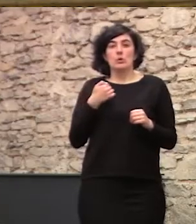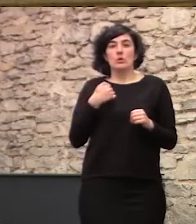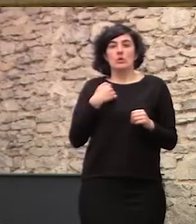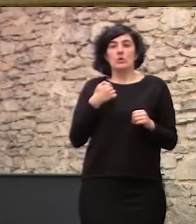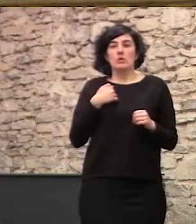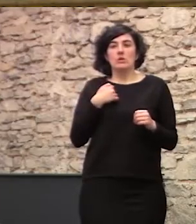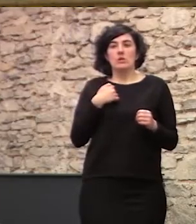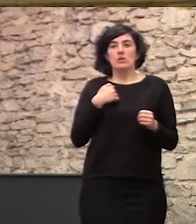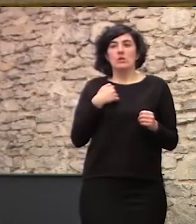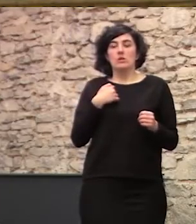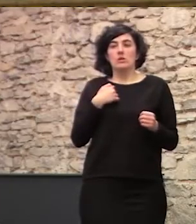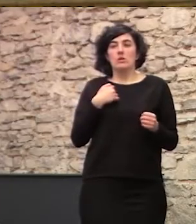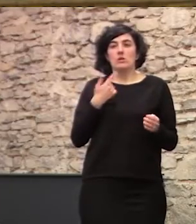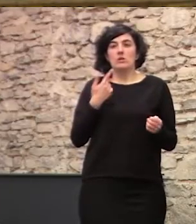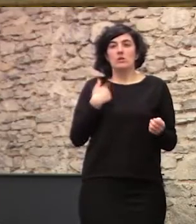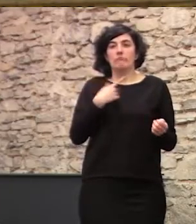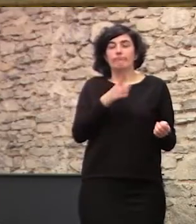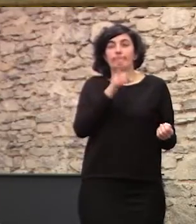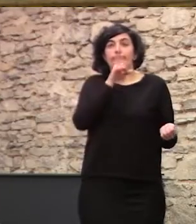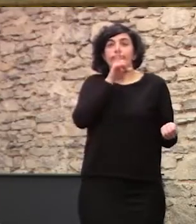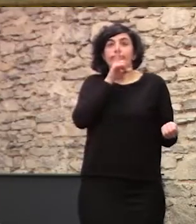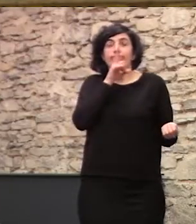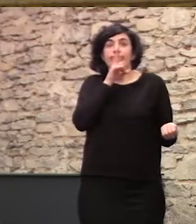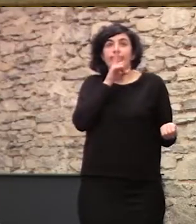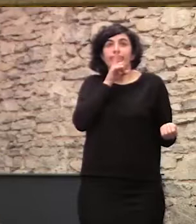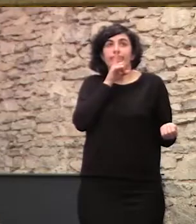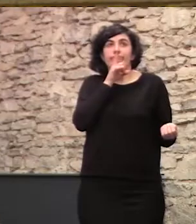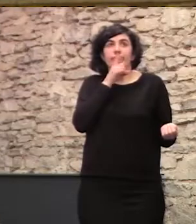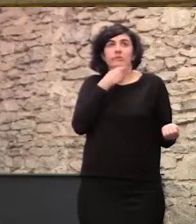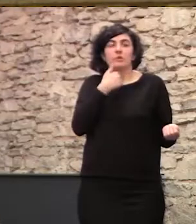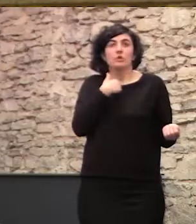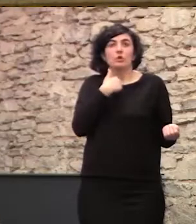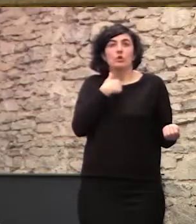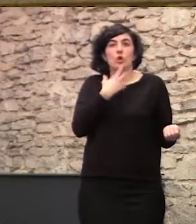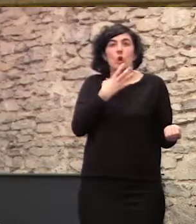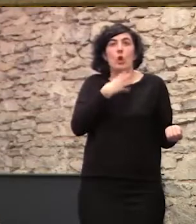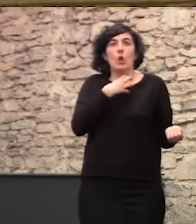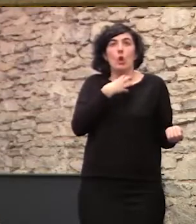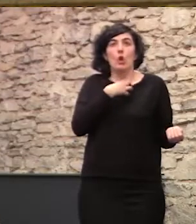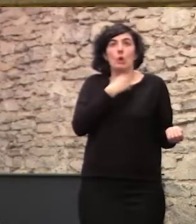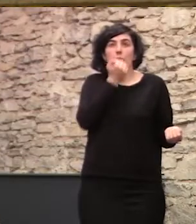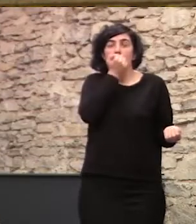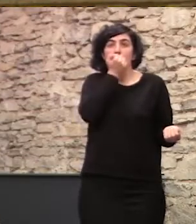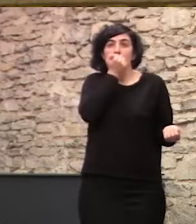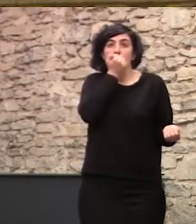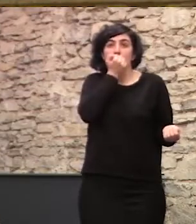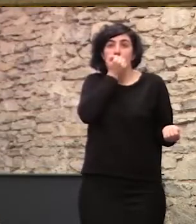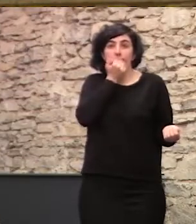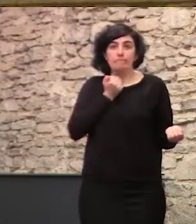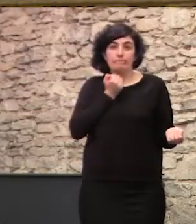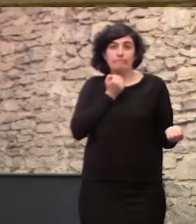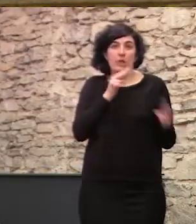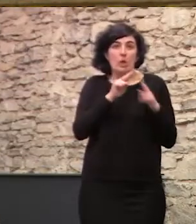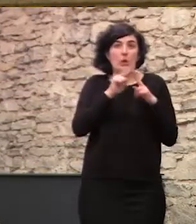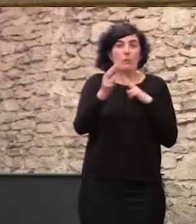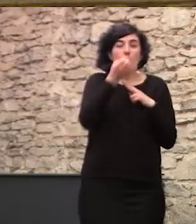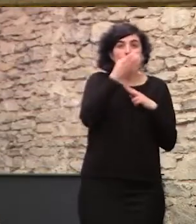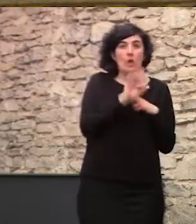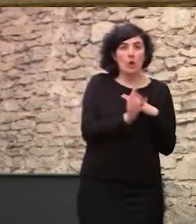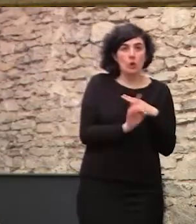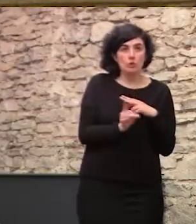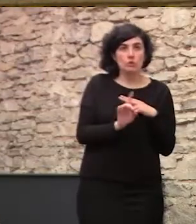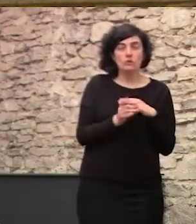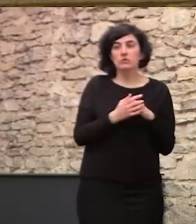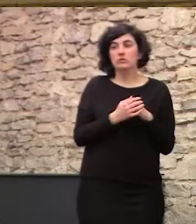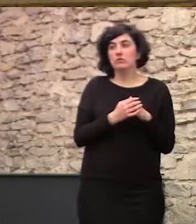buruz eukide zaket. Isilik ez geratzeko nere behar horre erantzuko lioken erantzun bat, baina ez da penetako erantzun bat. Ez, ez denun bat. Hauzan